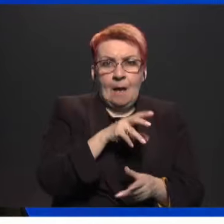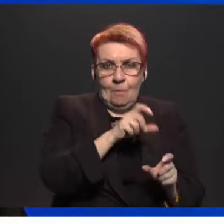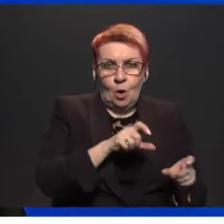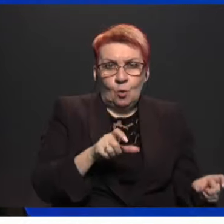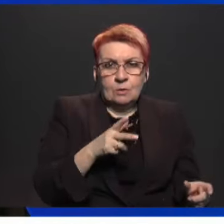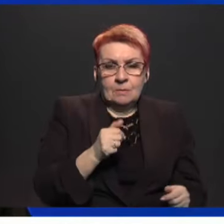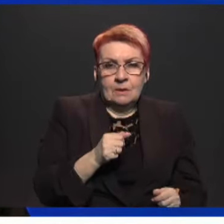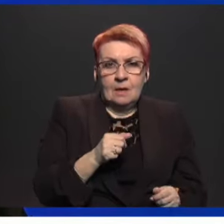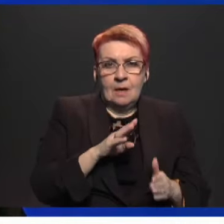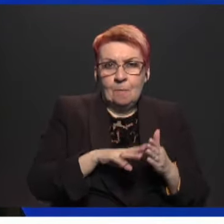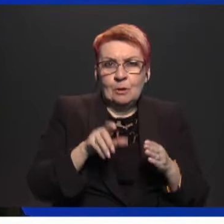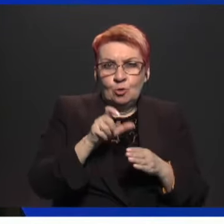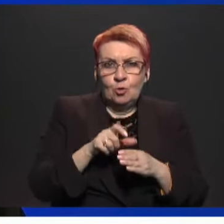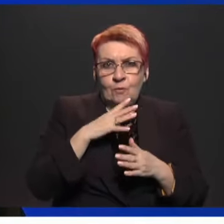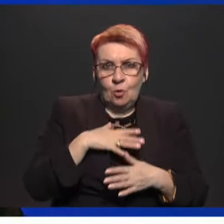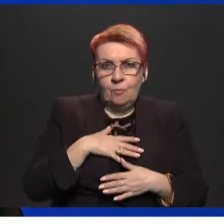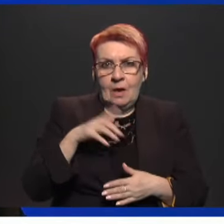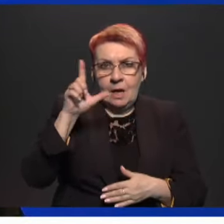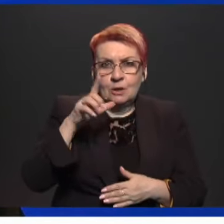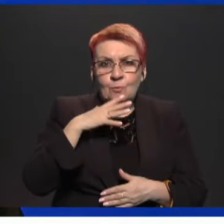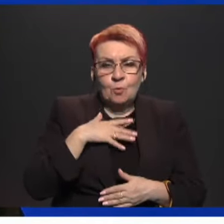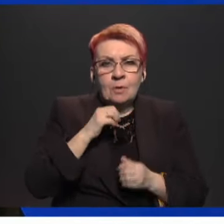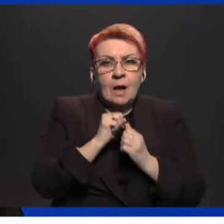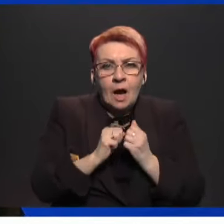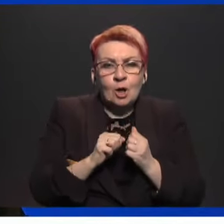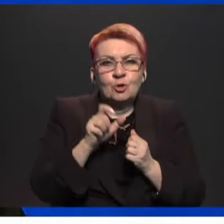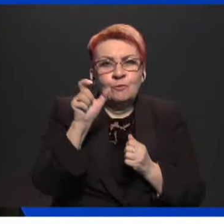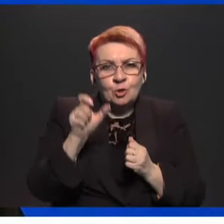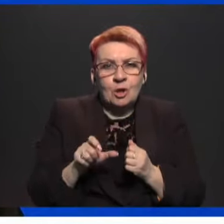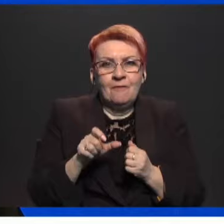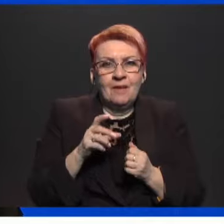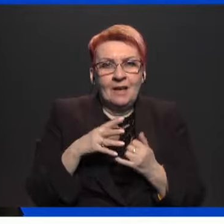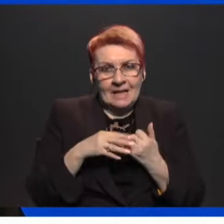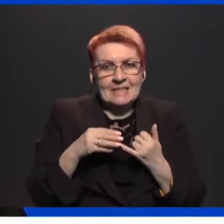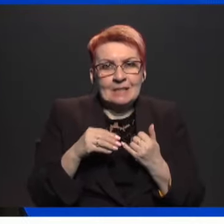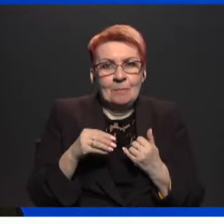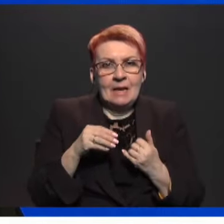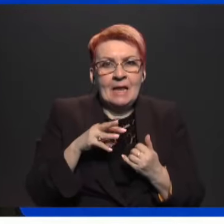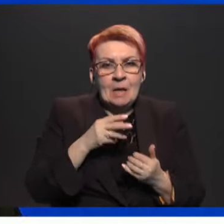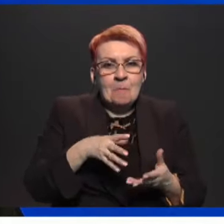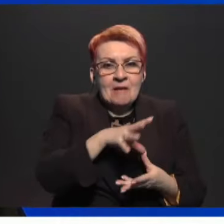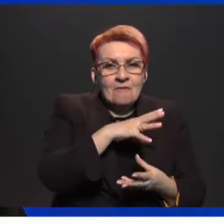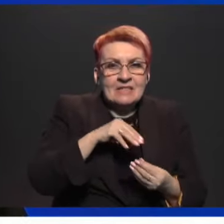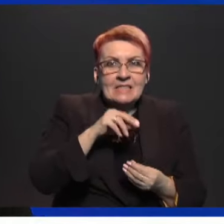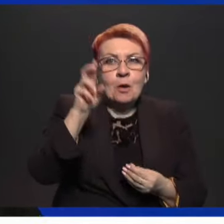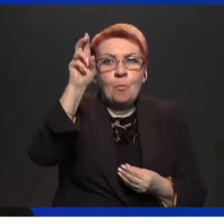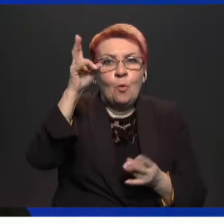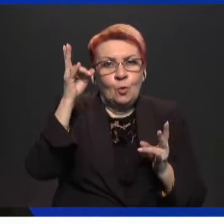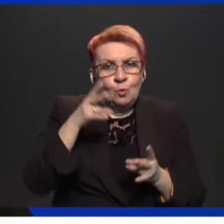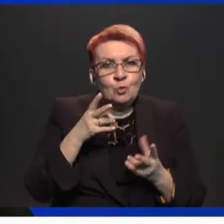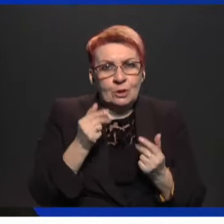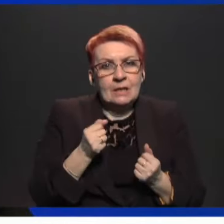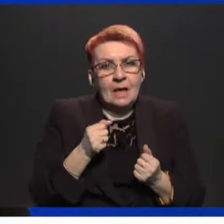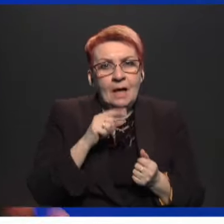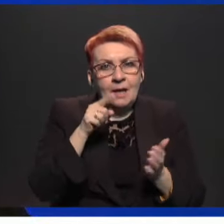из такой безусловной любви Господь любит каждого человека на этой земле, и мы все ему нужны. Я бы не стал говорить о том,